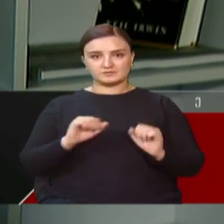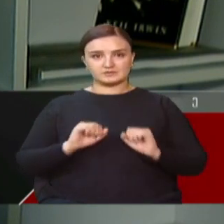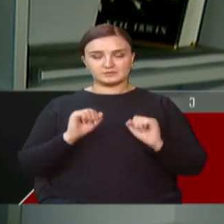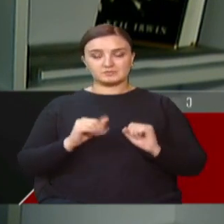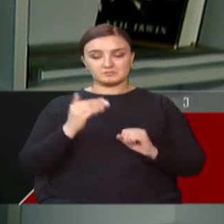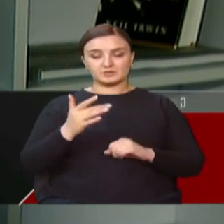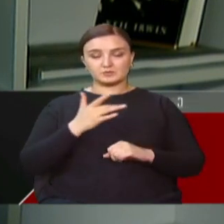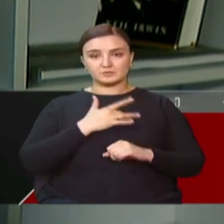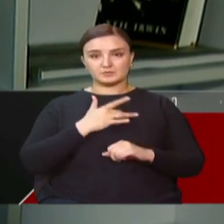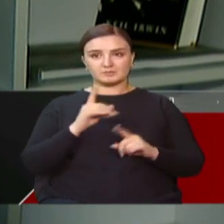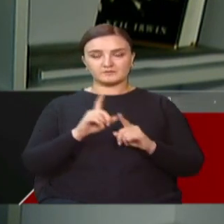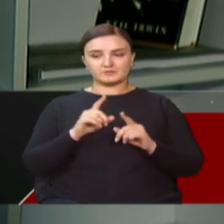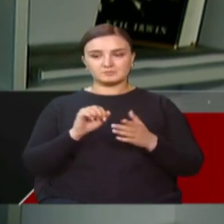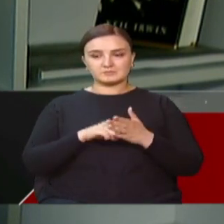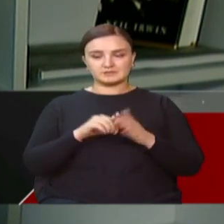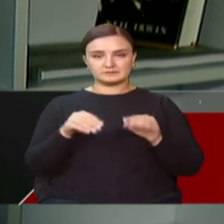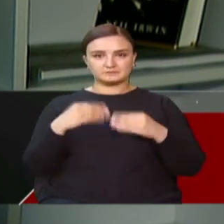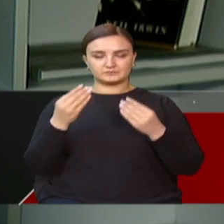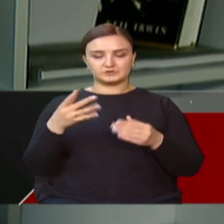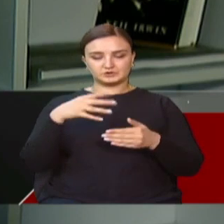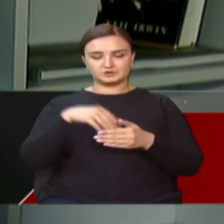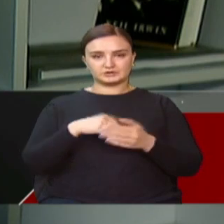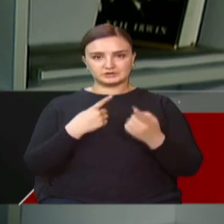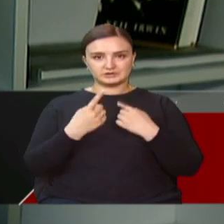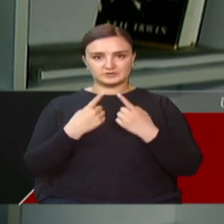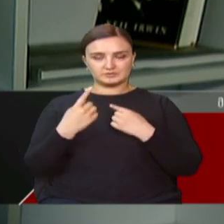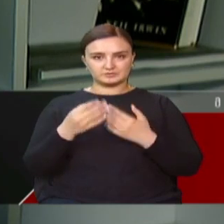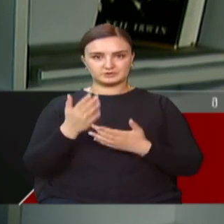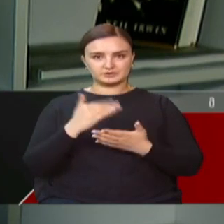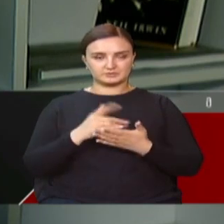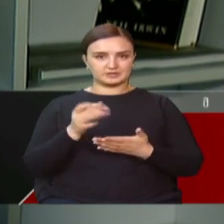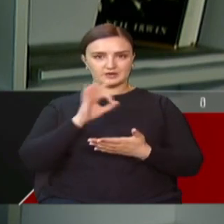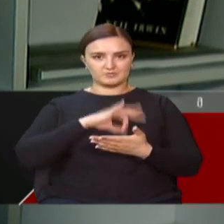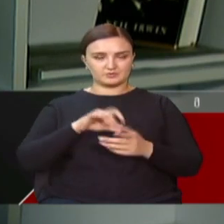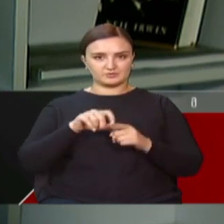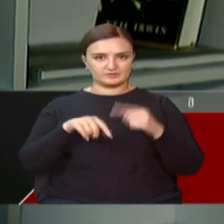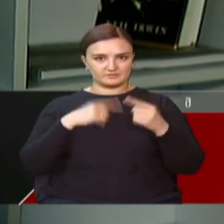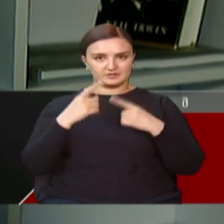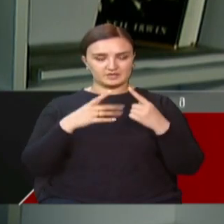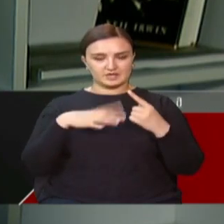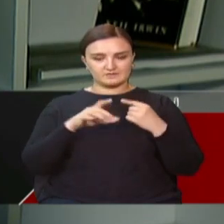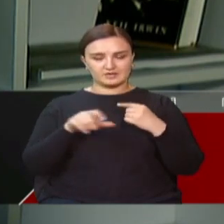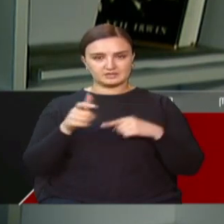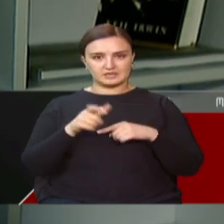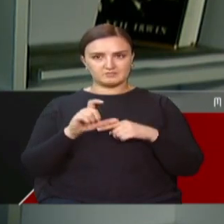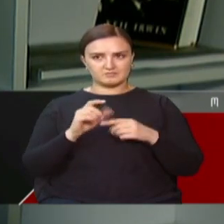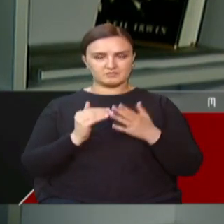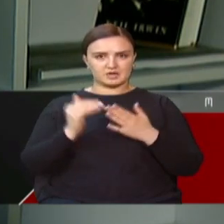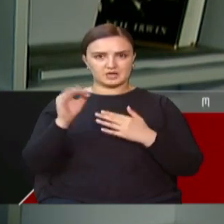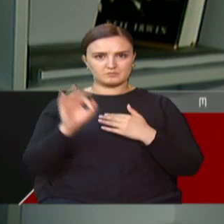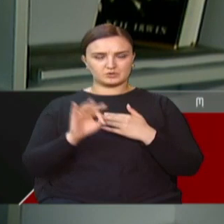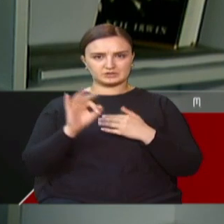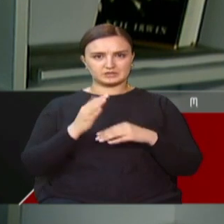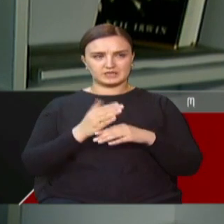არა, რაღაცნაირად მათ მიუცემელი არგუმენტი, რომ შიდა საუბრებში შემდეგ გამოიყენა თქვენ, რომ ქართულ ხალხს ძალიან მაღალი პროცენტი